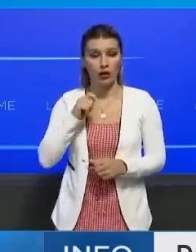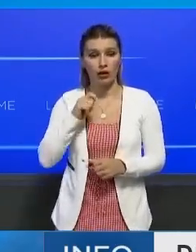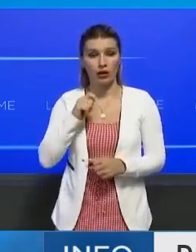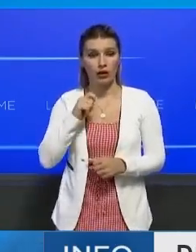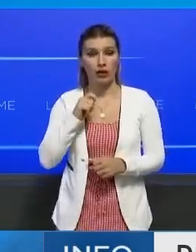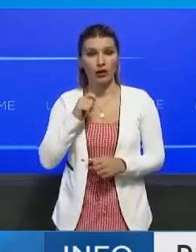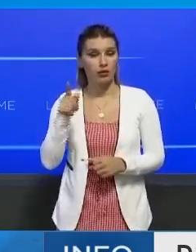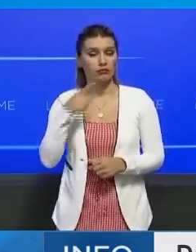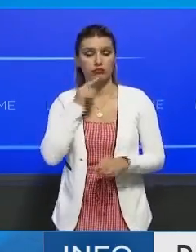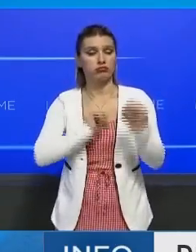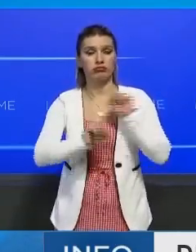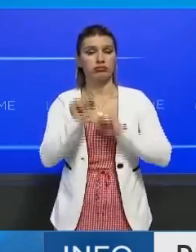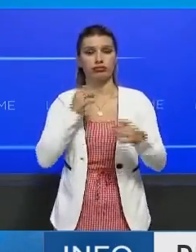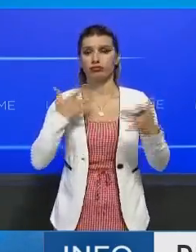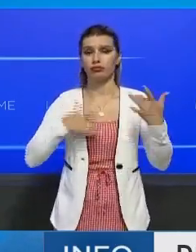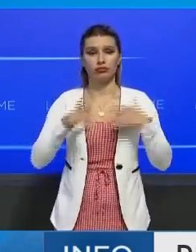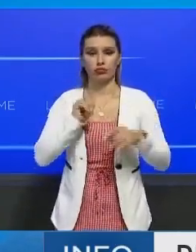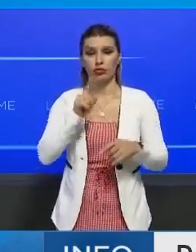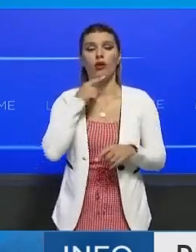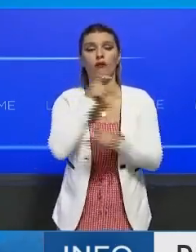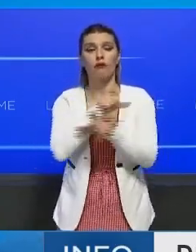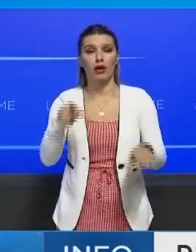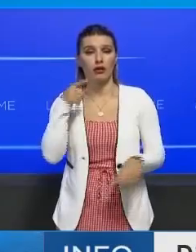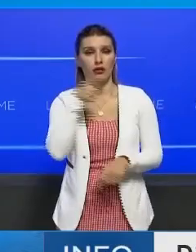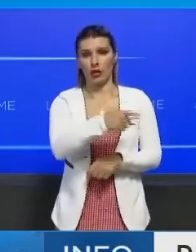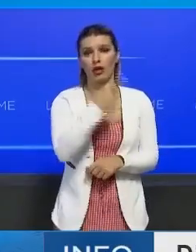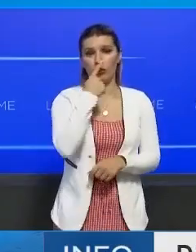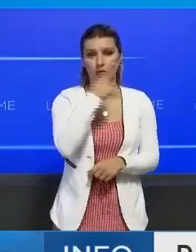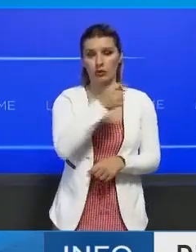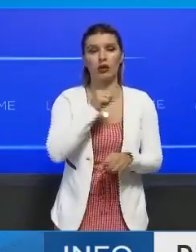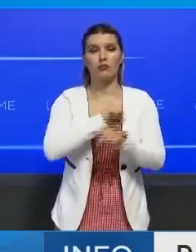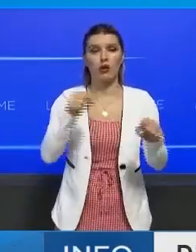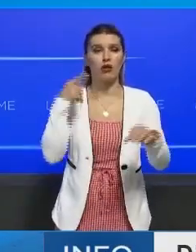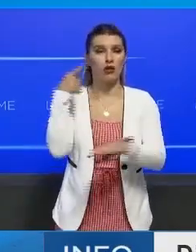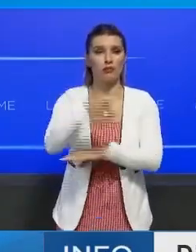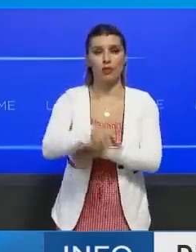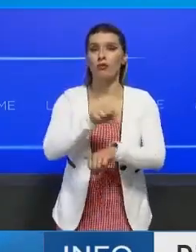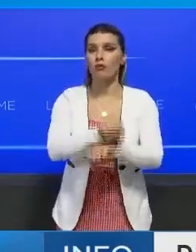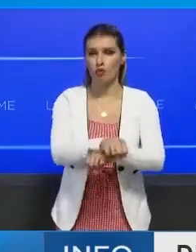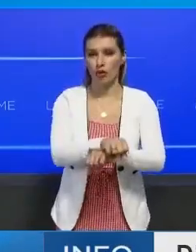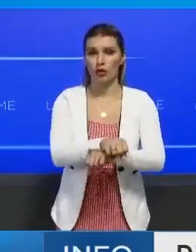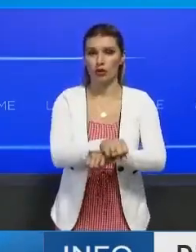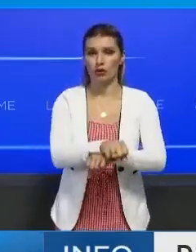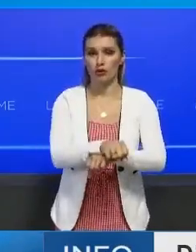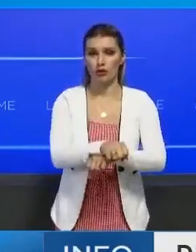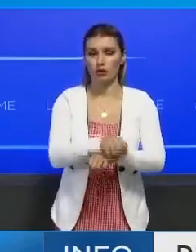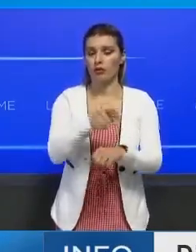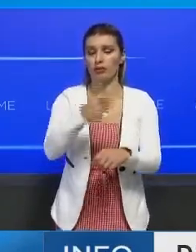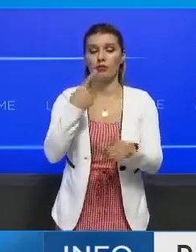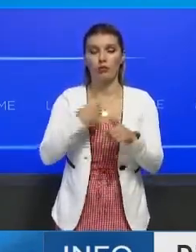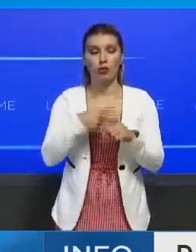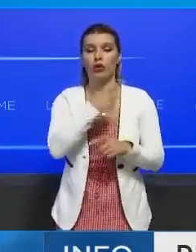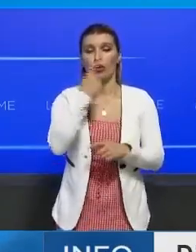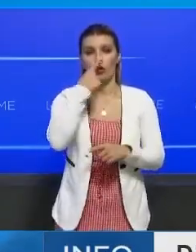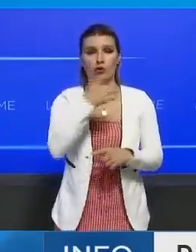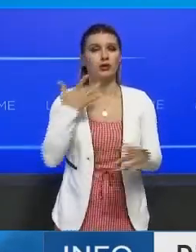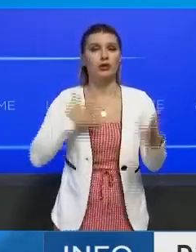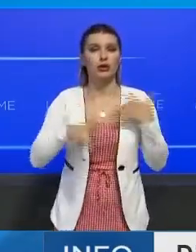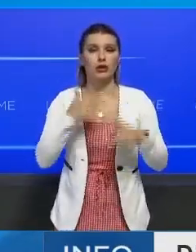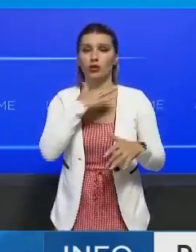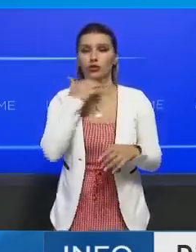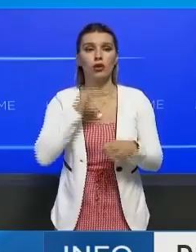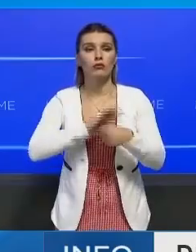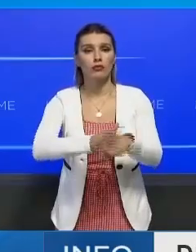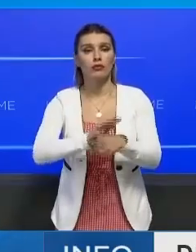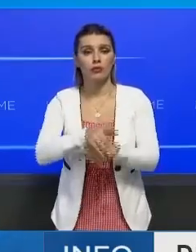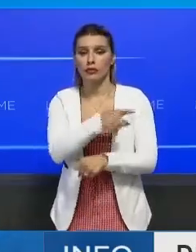këtë sulm, ndërsa ka akuzuar Rusin për bombardimin e burgut. Moska po përpiqet që t'imbuloj dëshmit për torturat e kryera